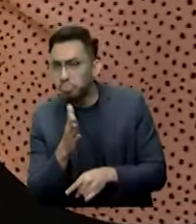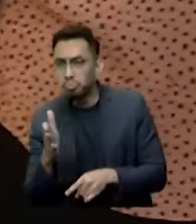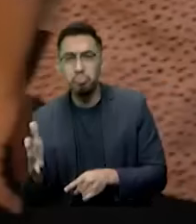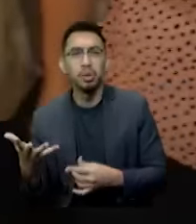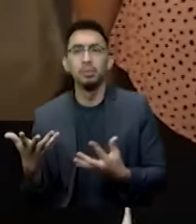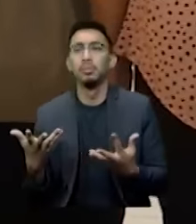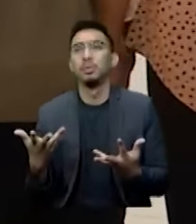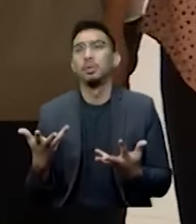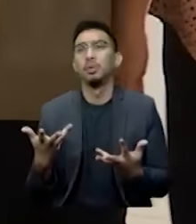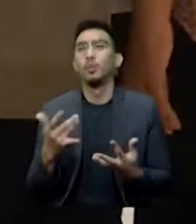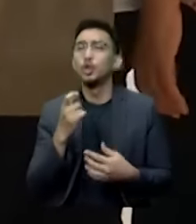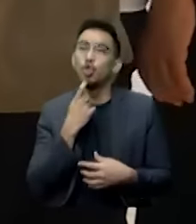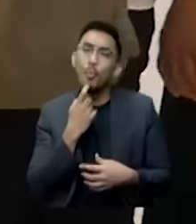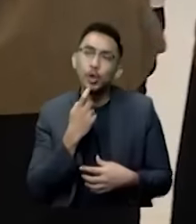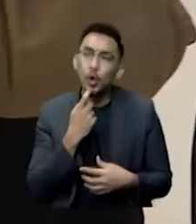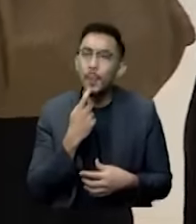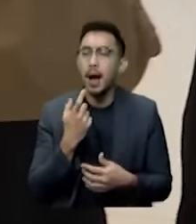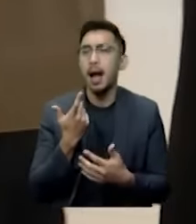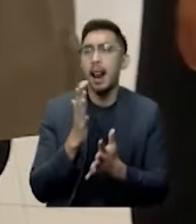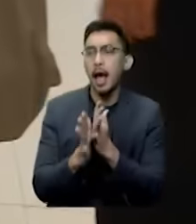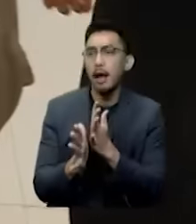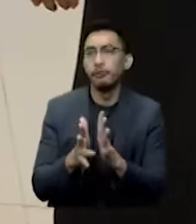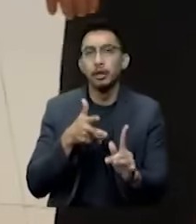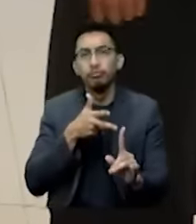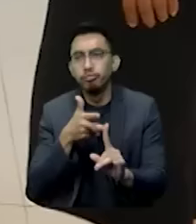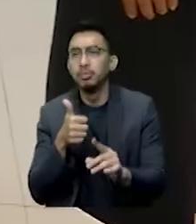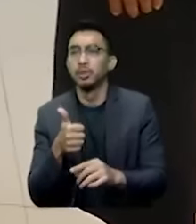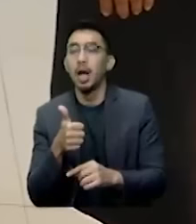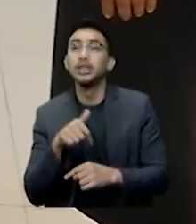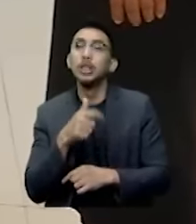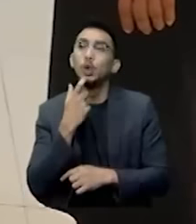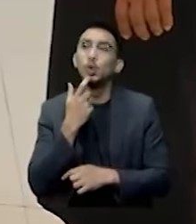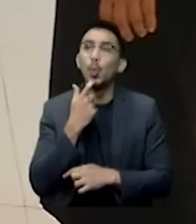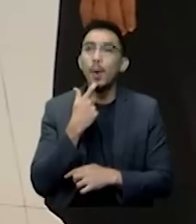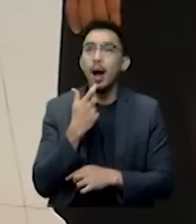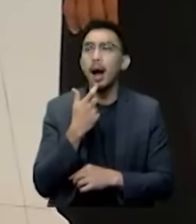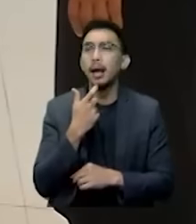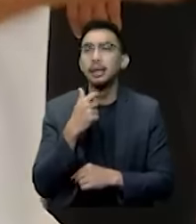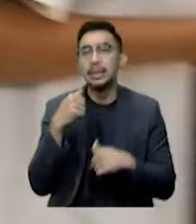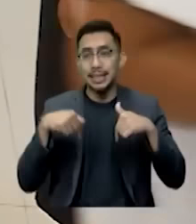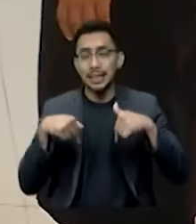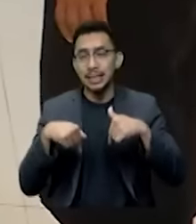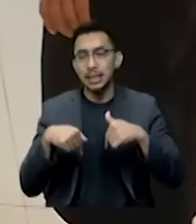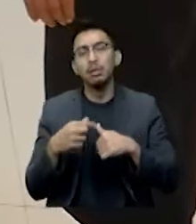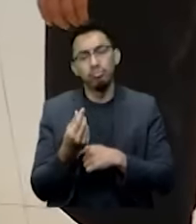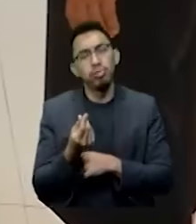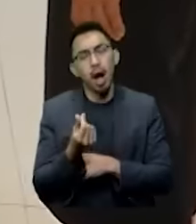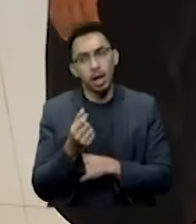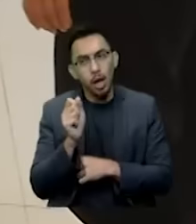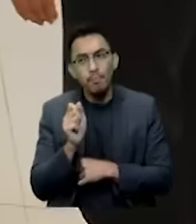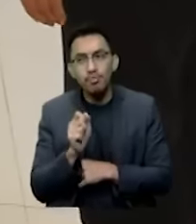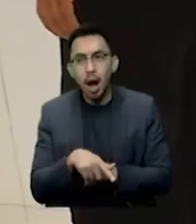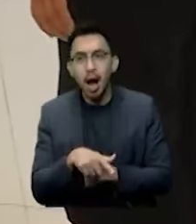udah ada Little Bangkok yang di sini, jadi antusiasnya juga lebih ini ya, karena harganya lebih murah. Lebih murah di sini. Terus kan kita kan lebih